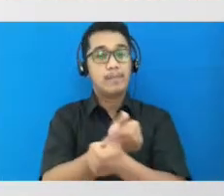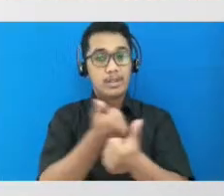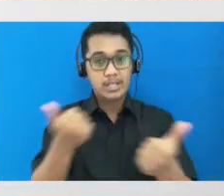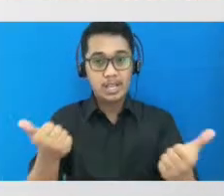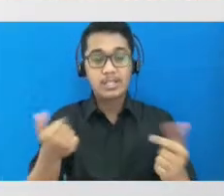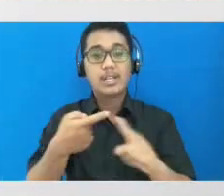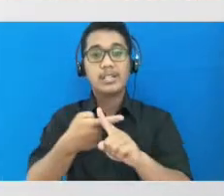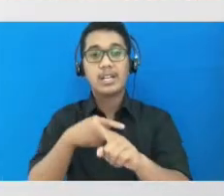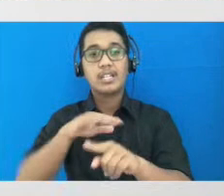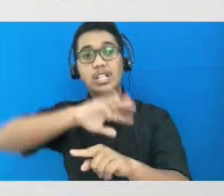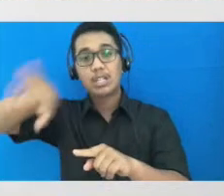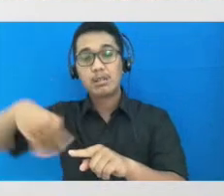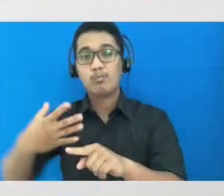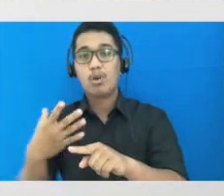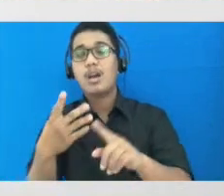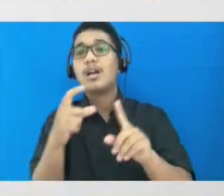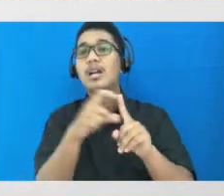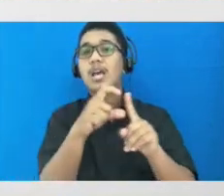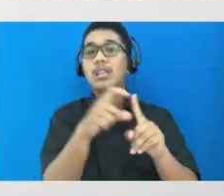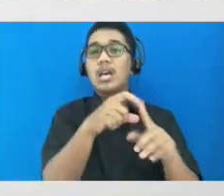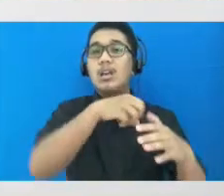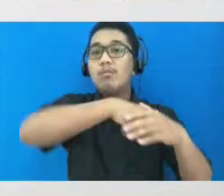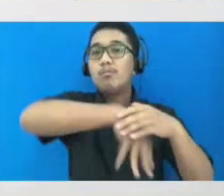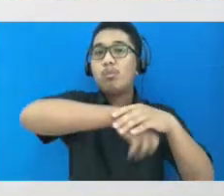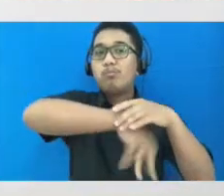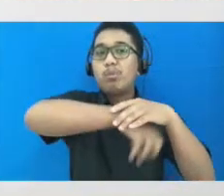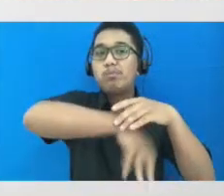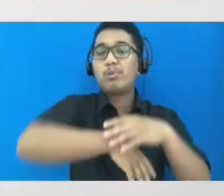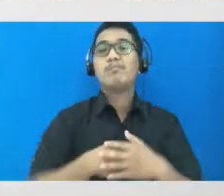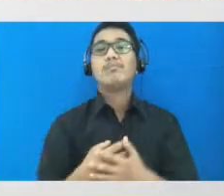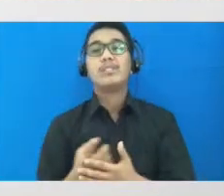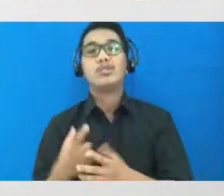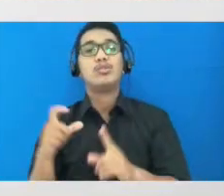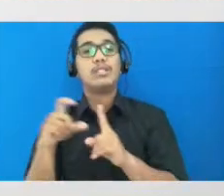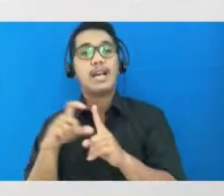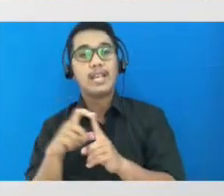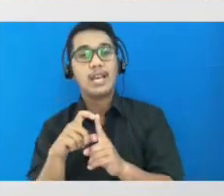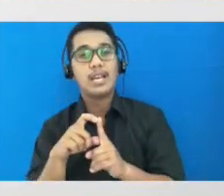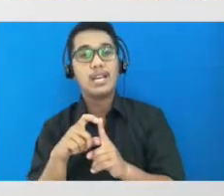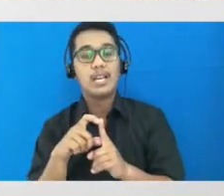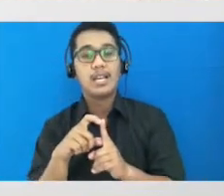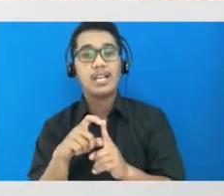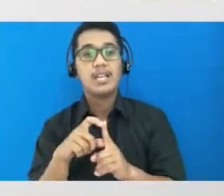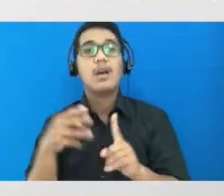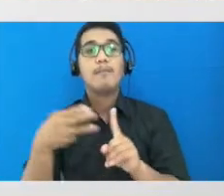seluruh data-data kebocoran data yang terjadi sebelumnya adalah data kebocoran yang